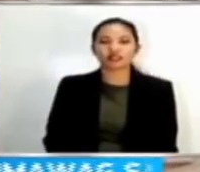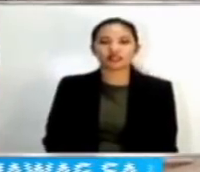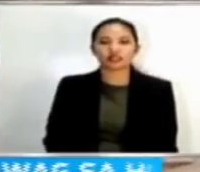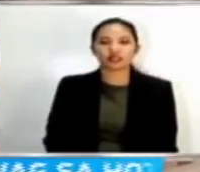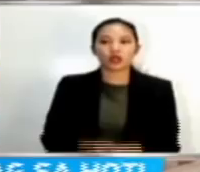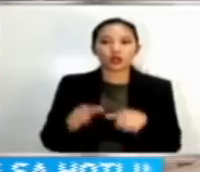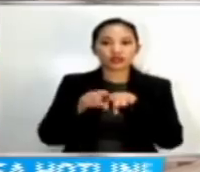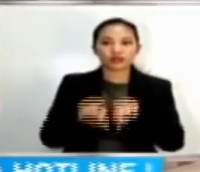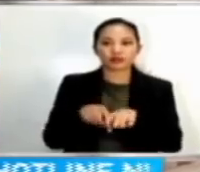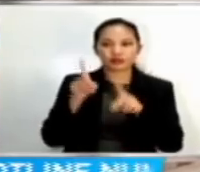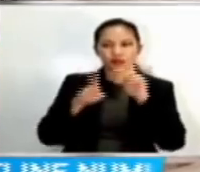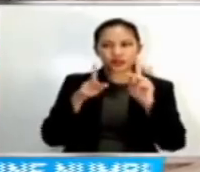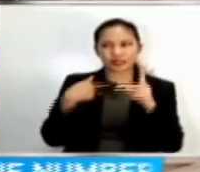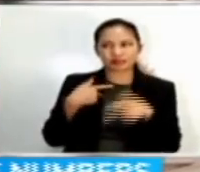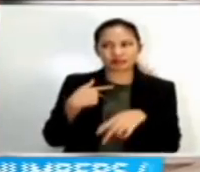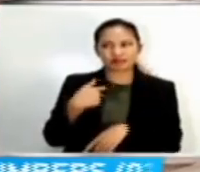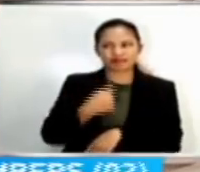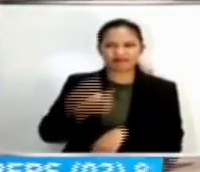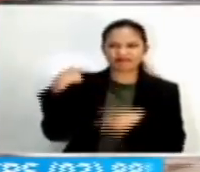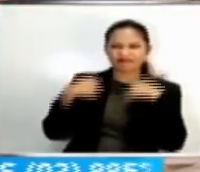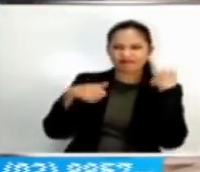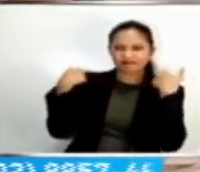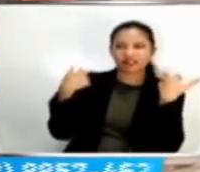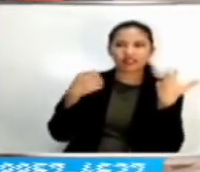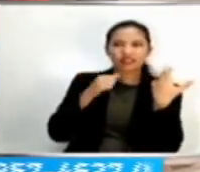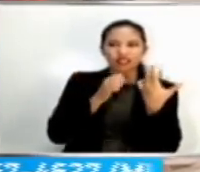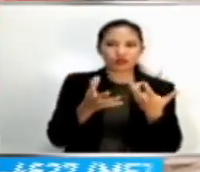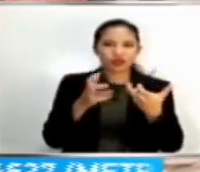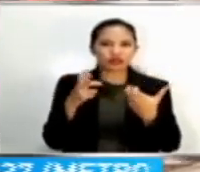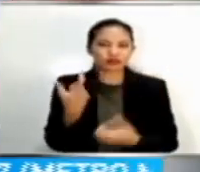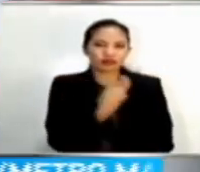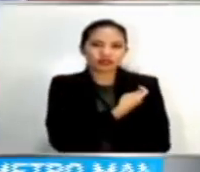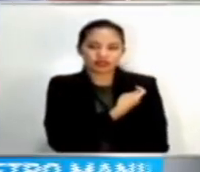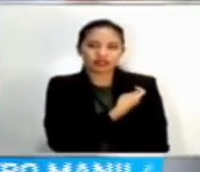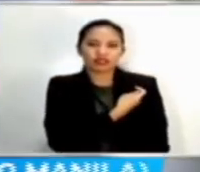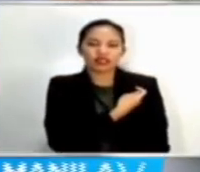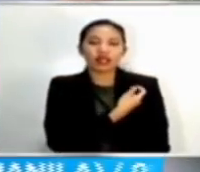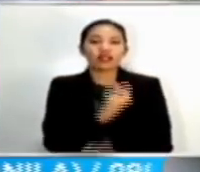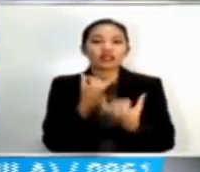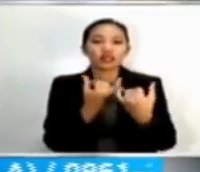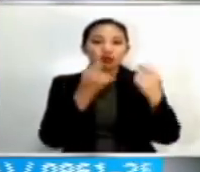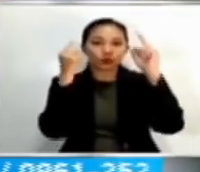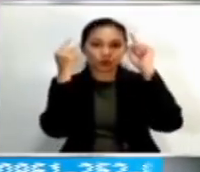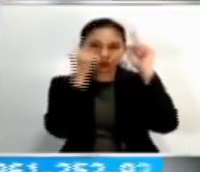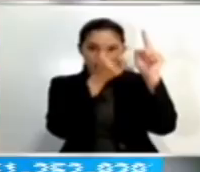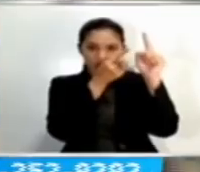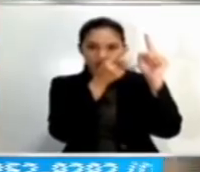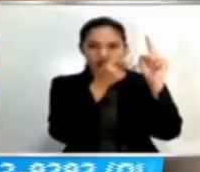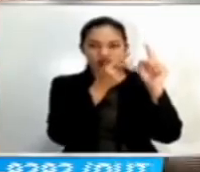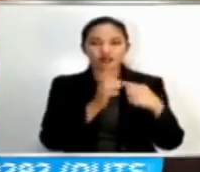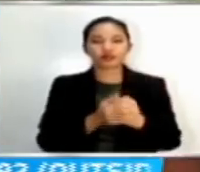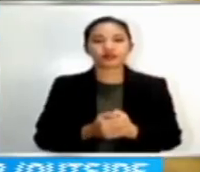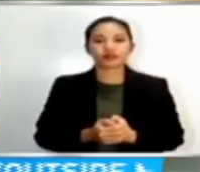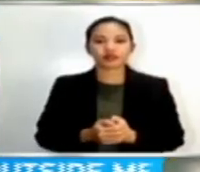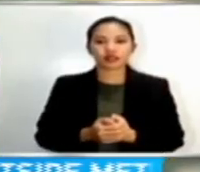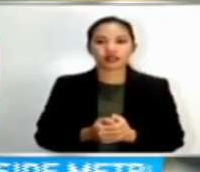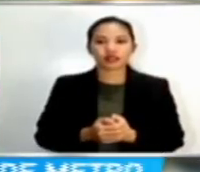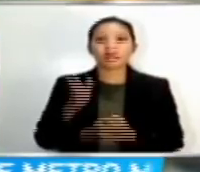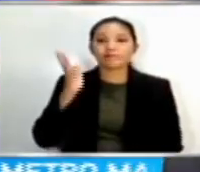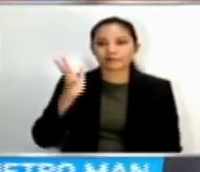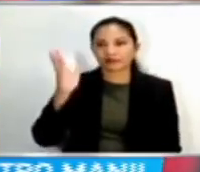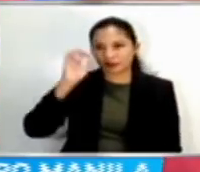sa sectors ng population natin. So ang target natin, ang realistic target is 50%